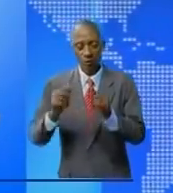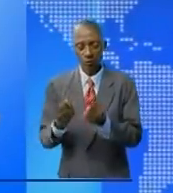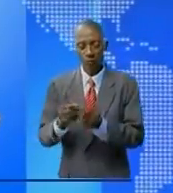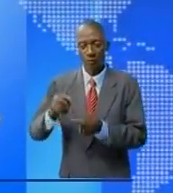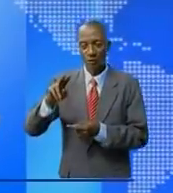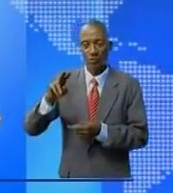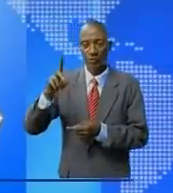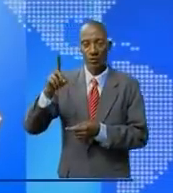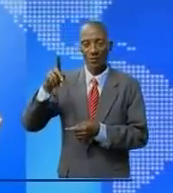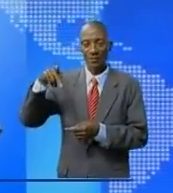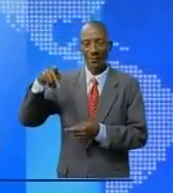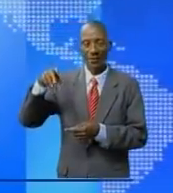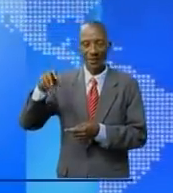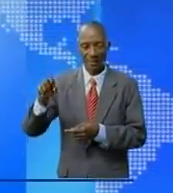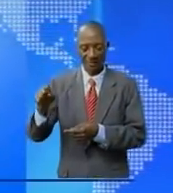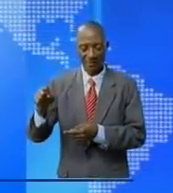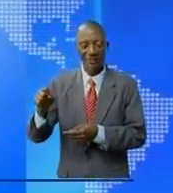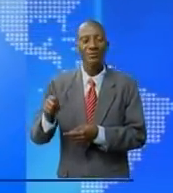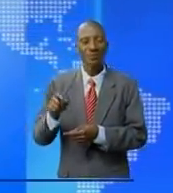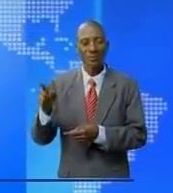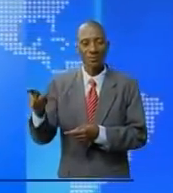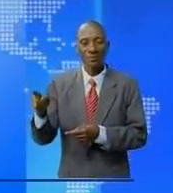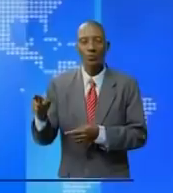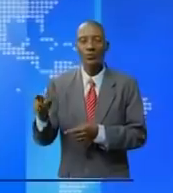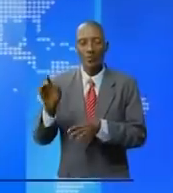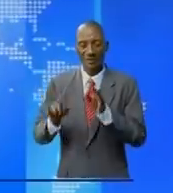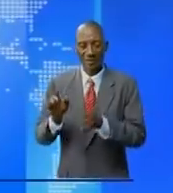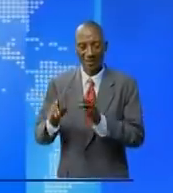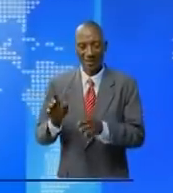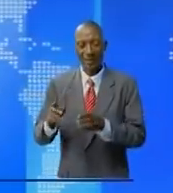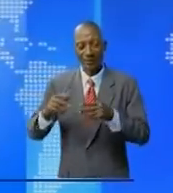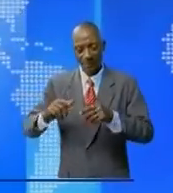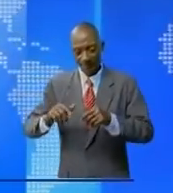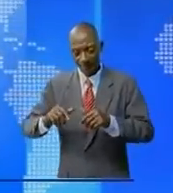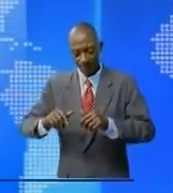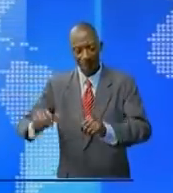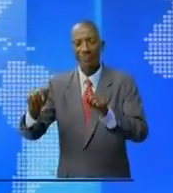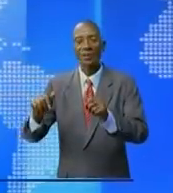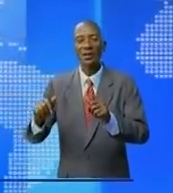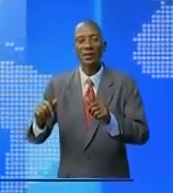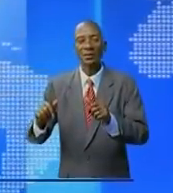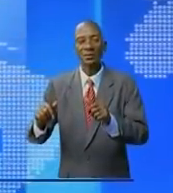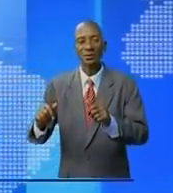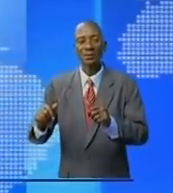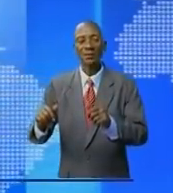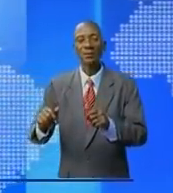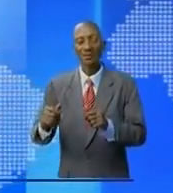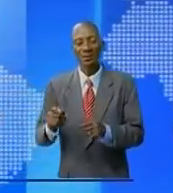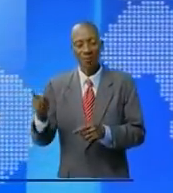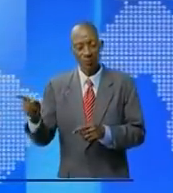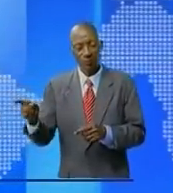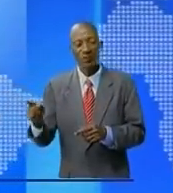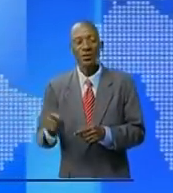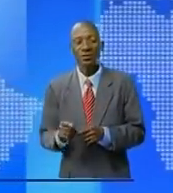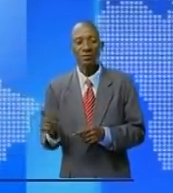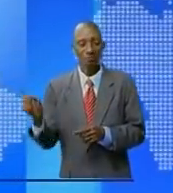a sensibilisé ses membres sur la bonne conduite et la bonne gouvernance pour le développement intégral du